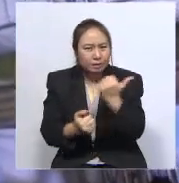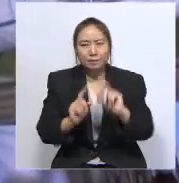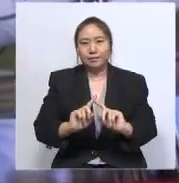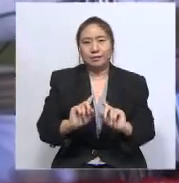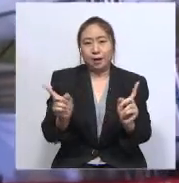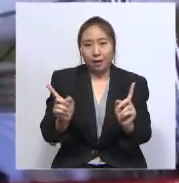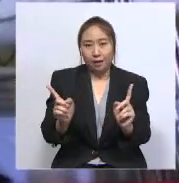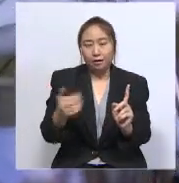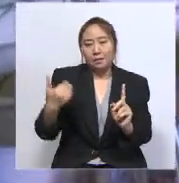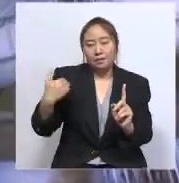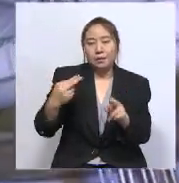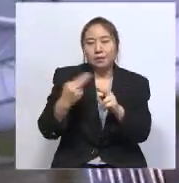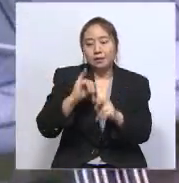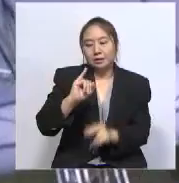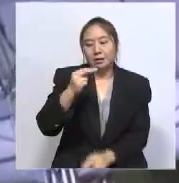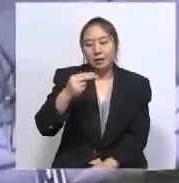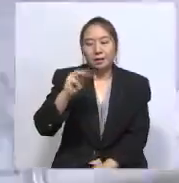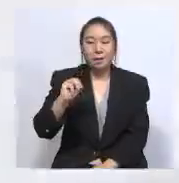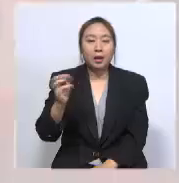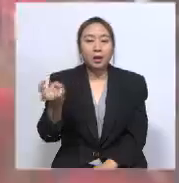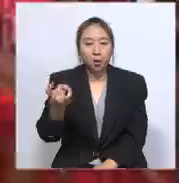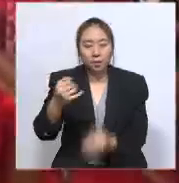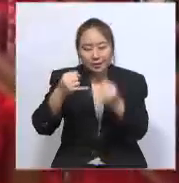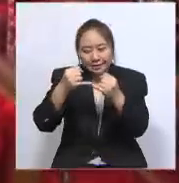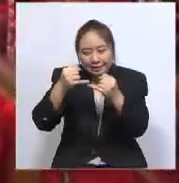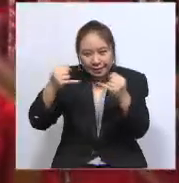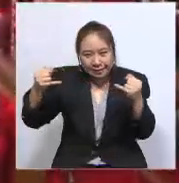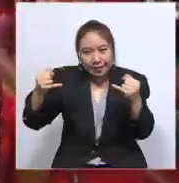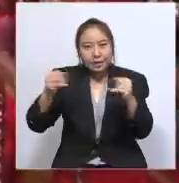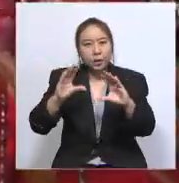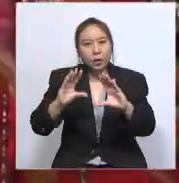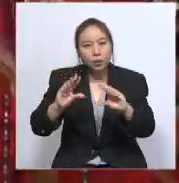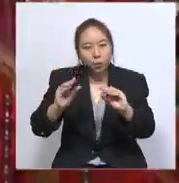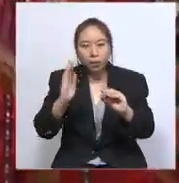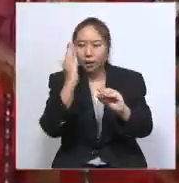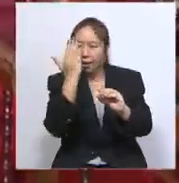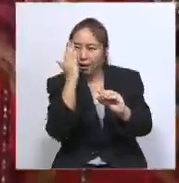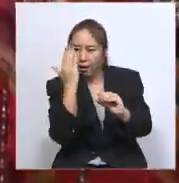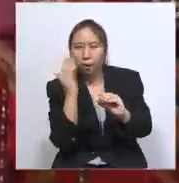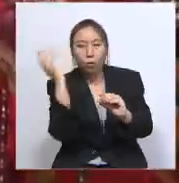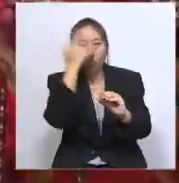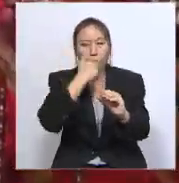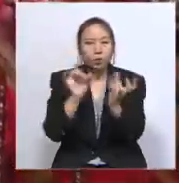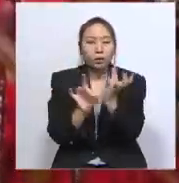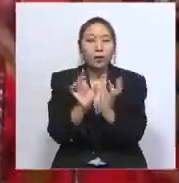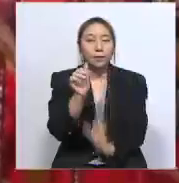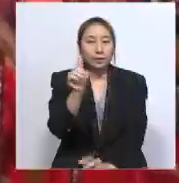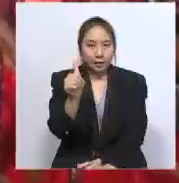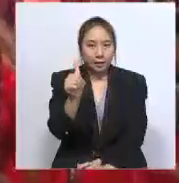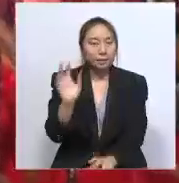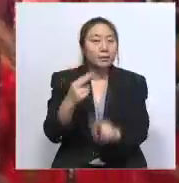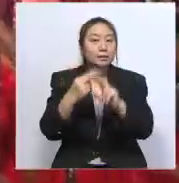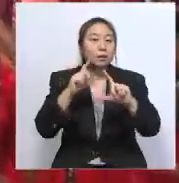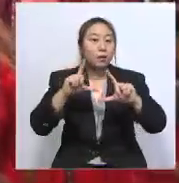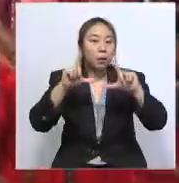ไหมน้อยที่เขมรเรียกว่าโซซัชเป็นเส้นไหมเล็กละเอียดนุ่มเงางามมีคุณภาพที่ดีโดยได้รับขนานนามว่า